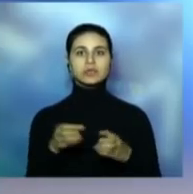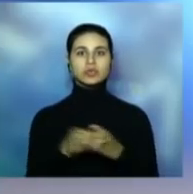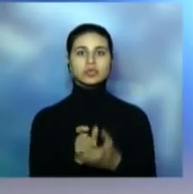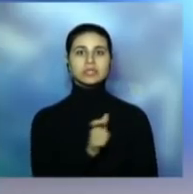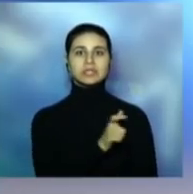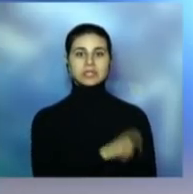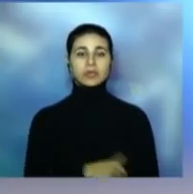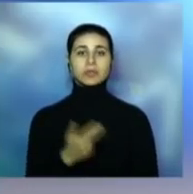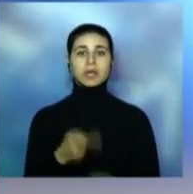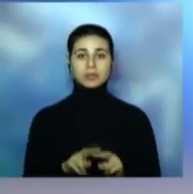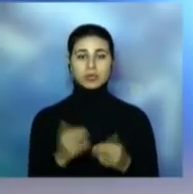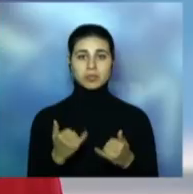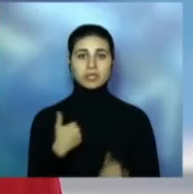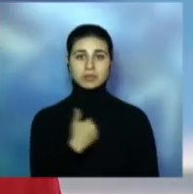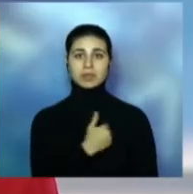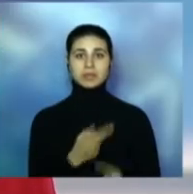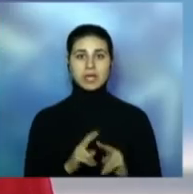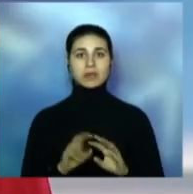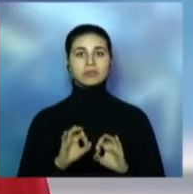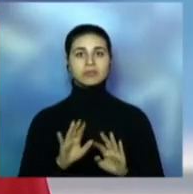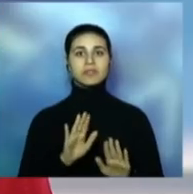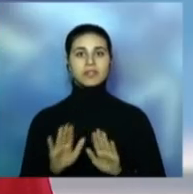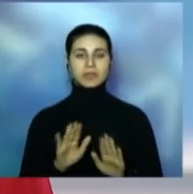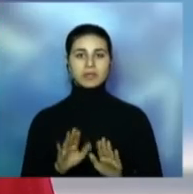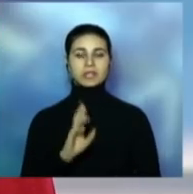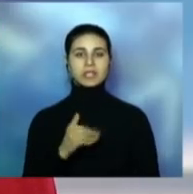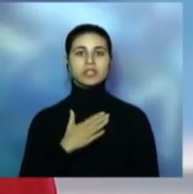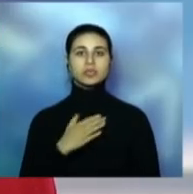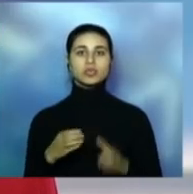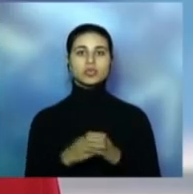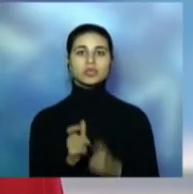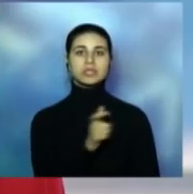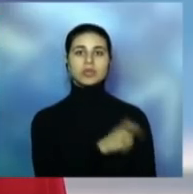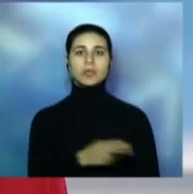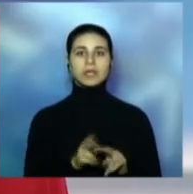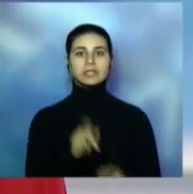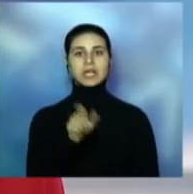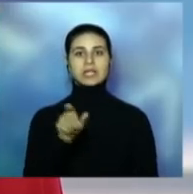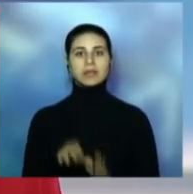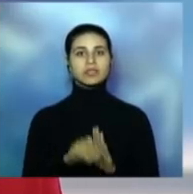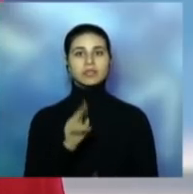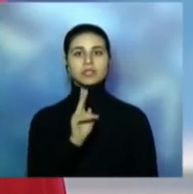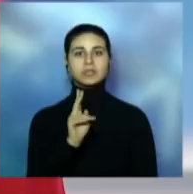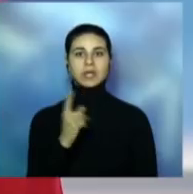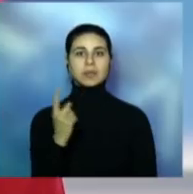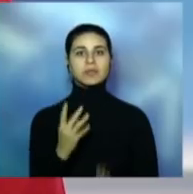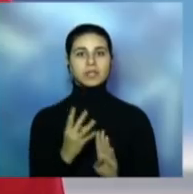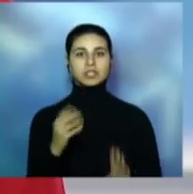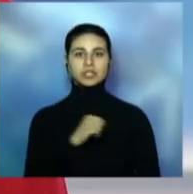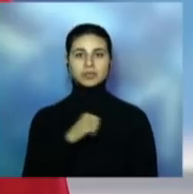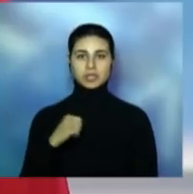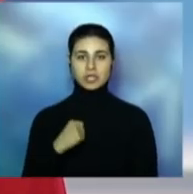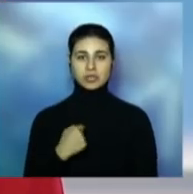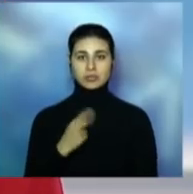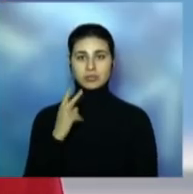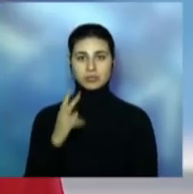წევრები. შესაბამისად, მე დღეს ამ პრინციპით ვიხავ მძღვანელე და ჩემი გუნდის წევრებად ის ადამიანები შევარჩიე, რომლებიც პირველ რიგში პირადად